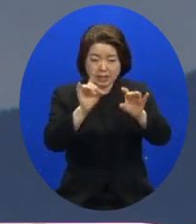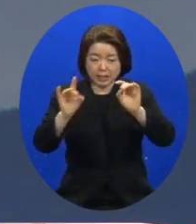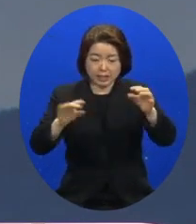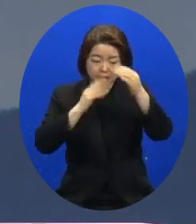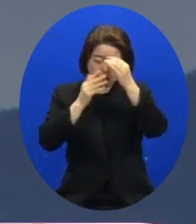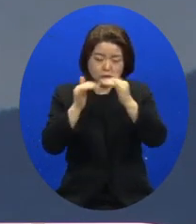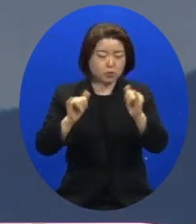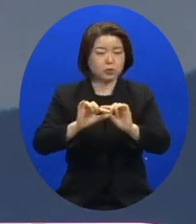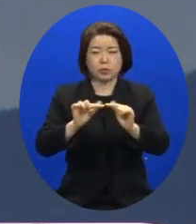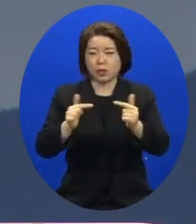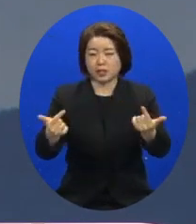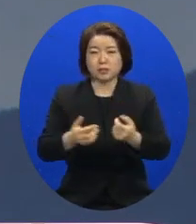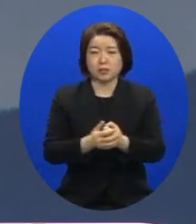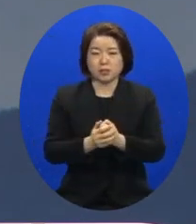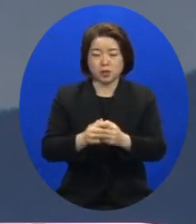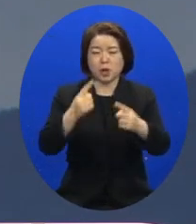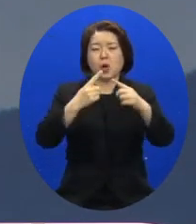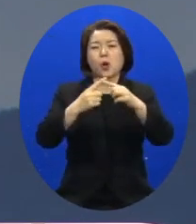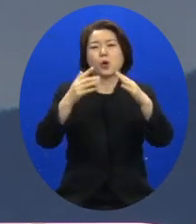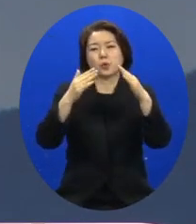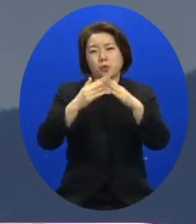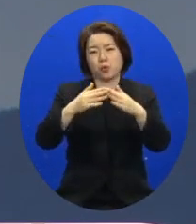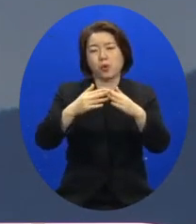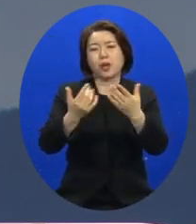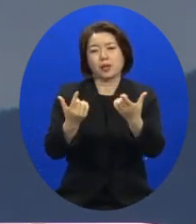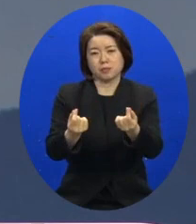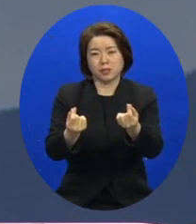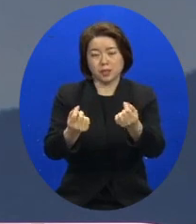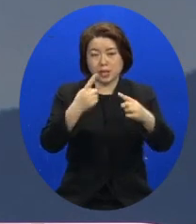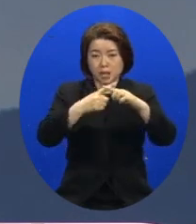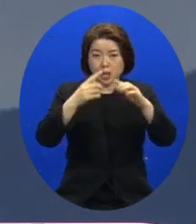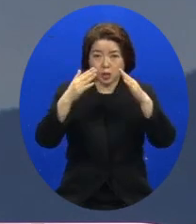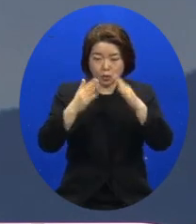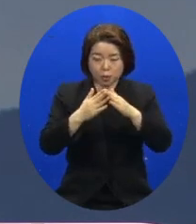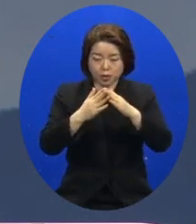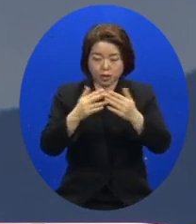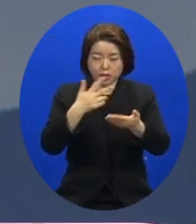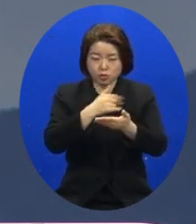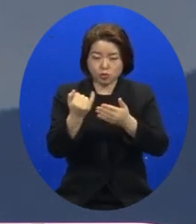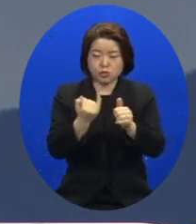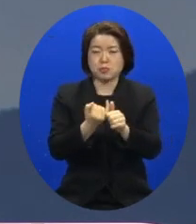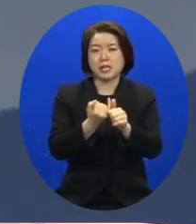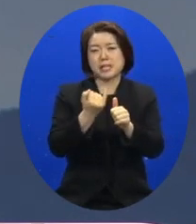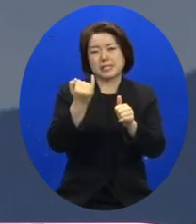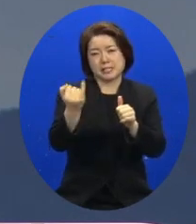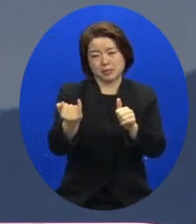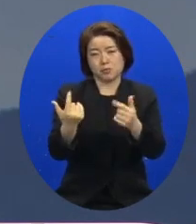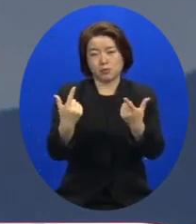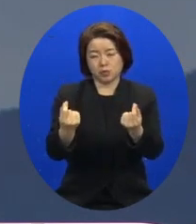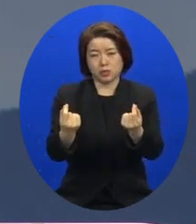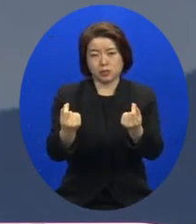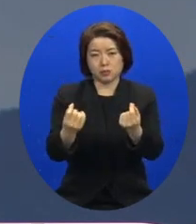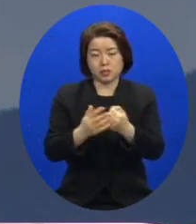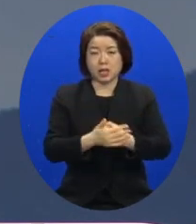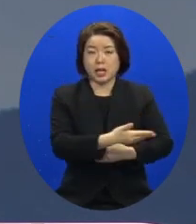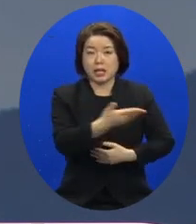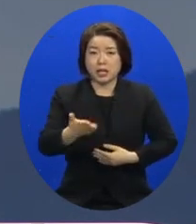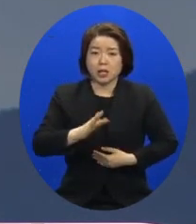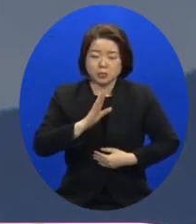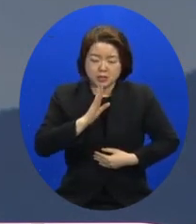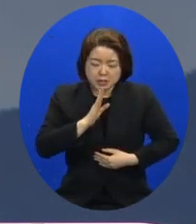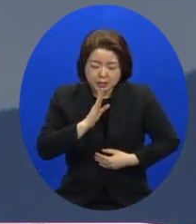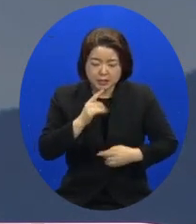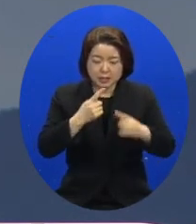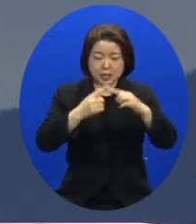아닙니다. 교회예요, 교회. 교회가 주님의 신부입니다. 여러분이 진짜 교회